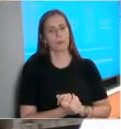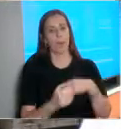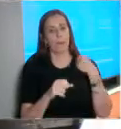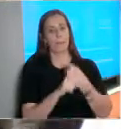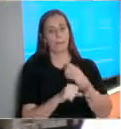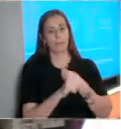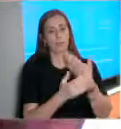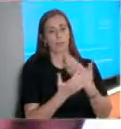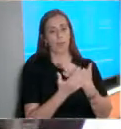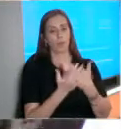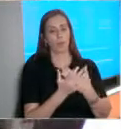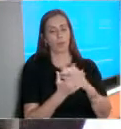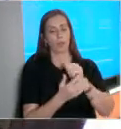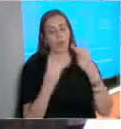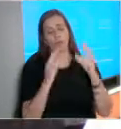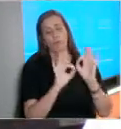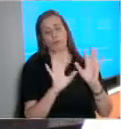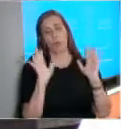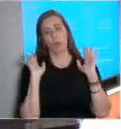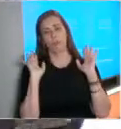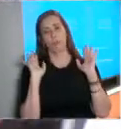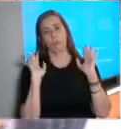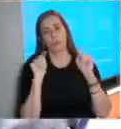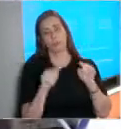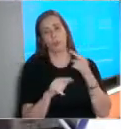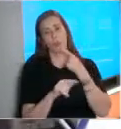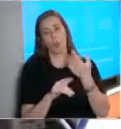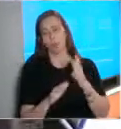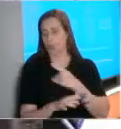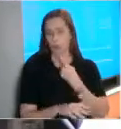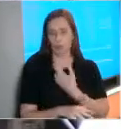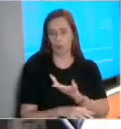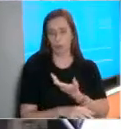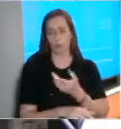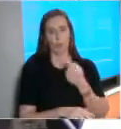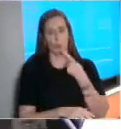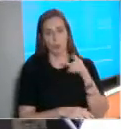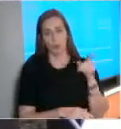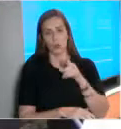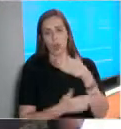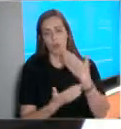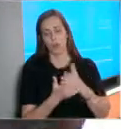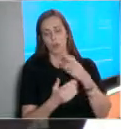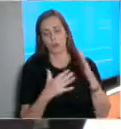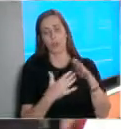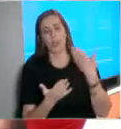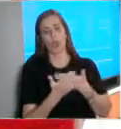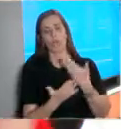המעשים והעובדות ידברו לפניי. זה מה שהוא אמר. זאת אומרת שהוא הולך על פי